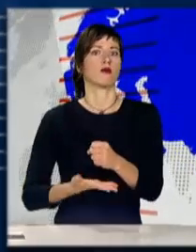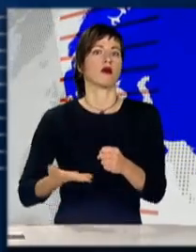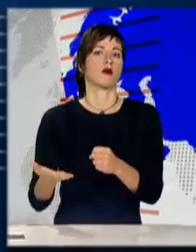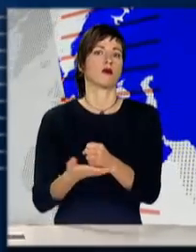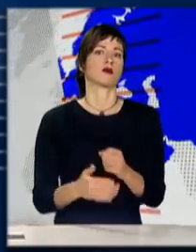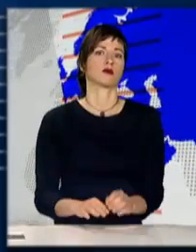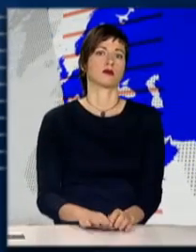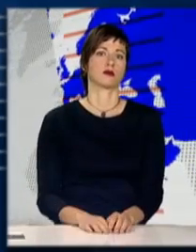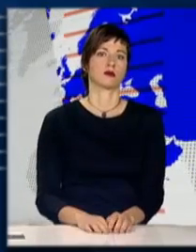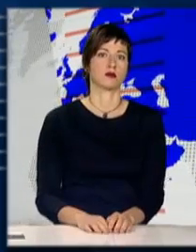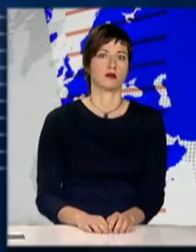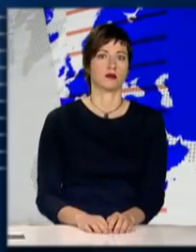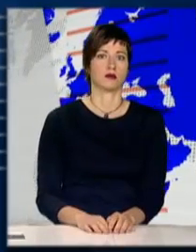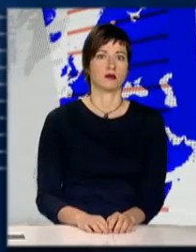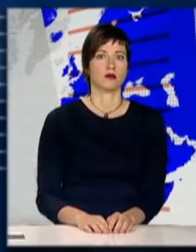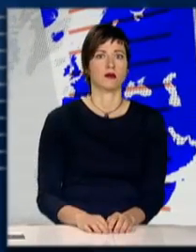ομάδων παραγωγών.